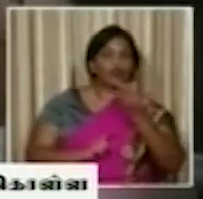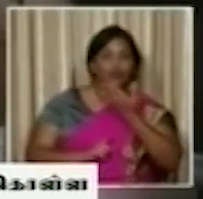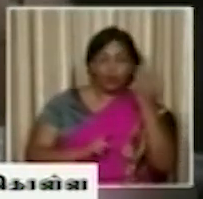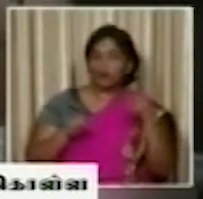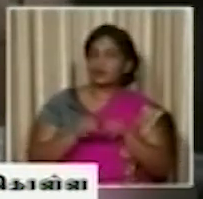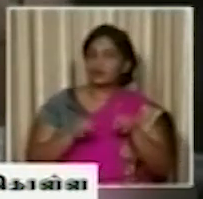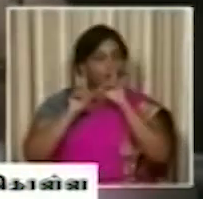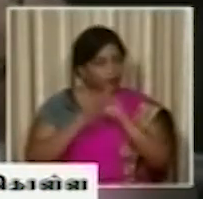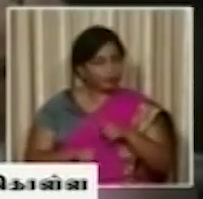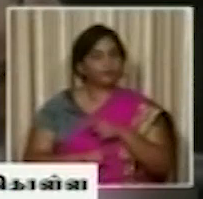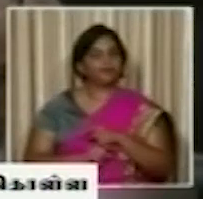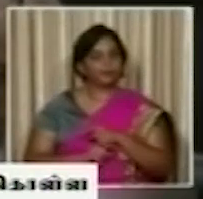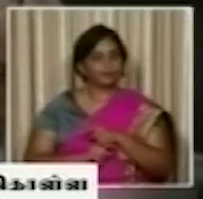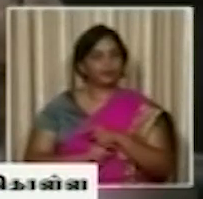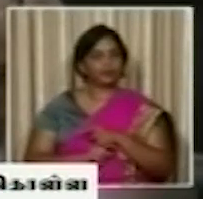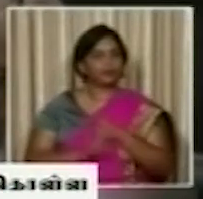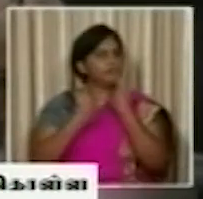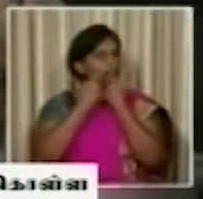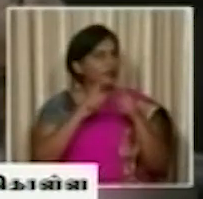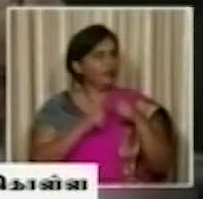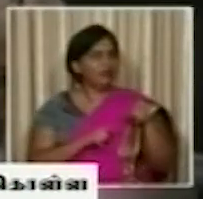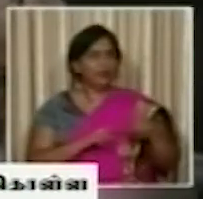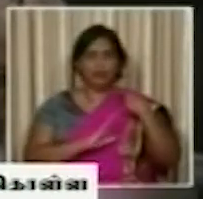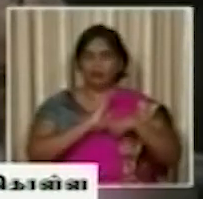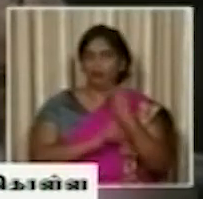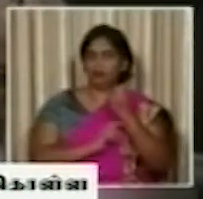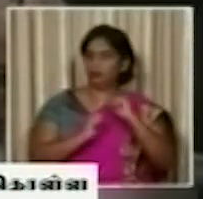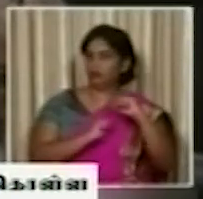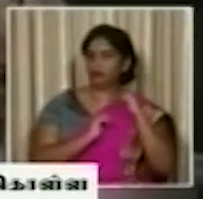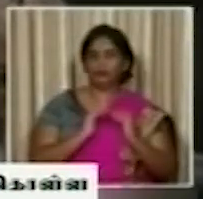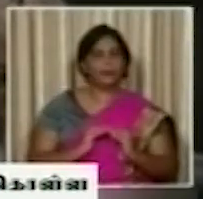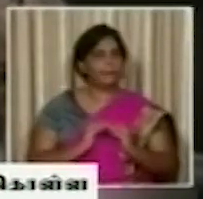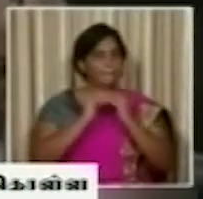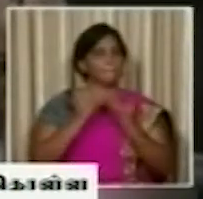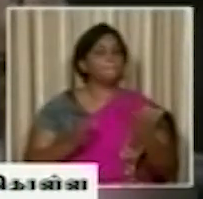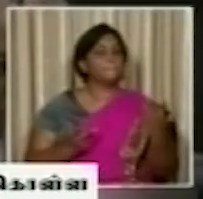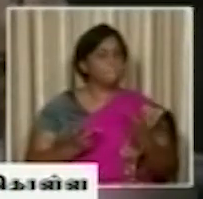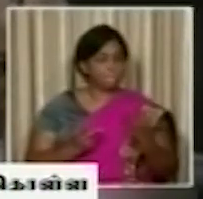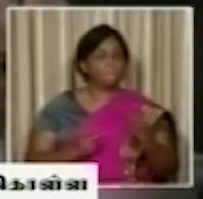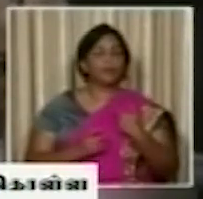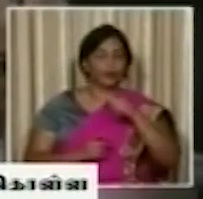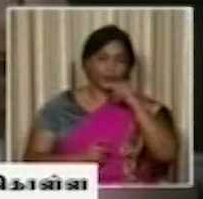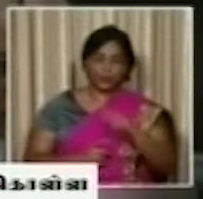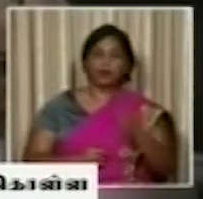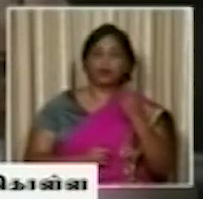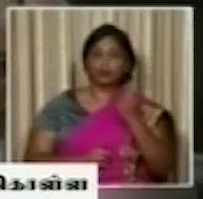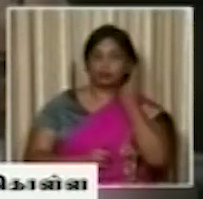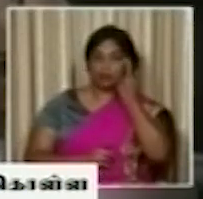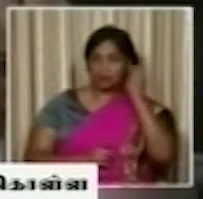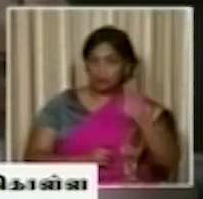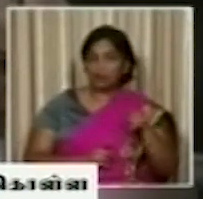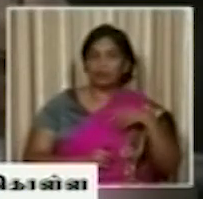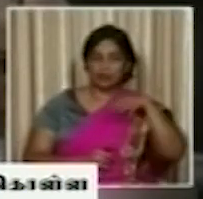நோக்கில் பொருளாதார மறுசீரமைப்பு சட்ட மூலத்தை விரைவில் பாராளுமன்றத்தில் சமர்ப்பிப்போம். இவை அனைத்தும் பிரசித்தமாக்கும் நோக்கில் செய்யவில்லை. பல அரசியல்